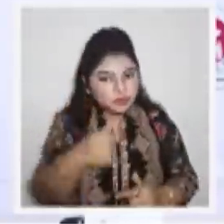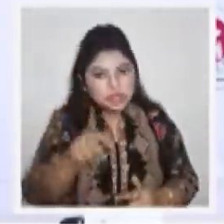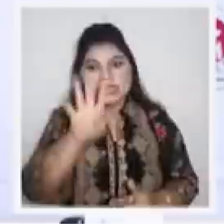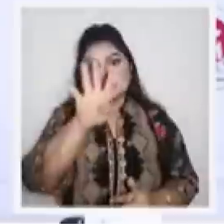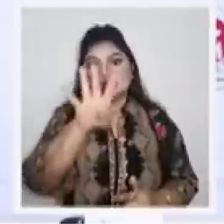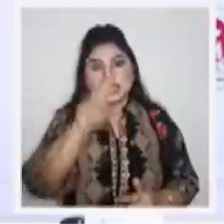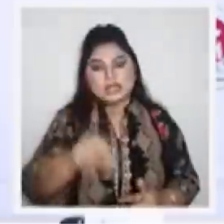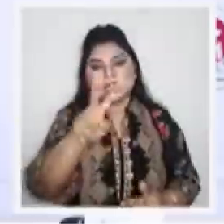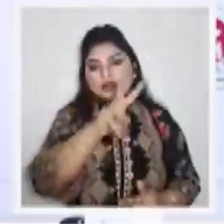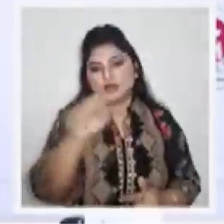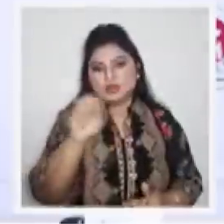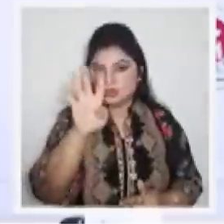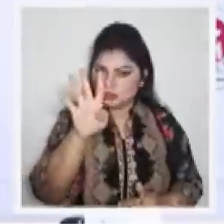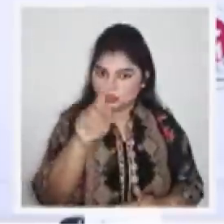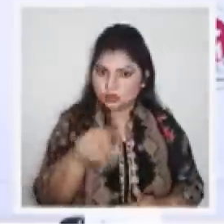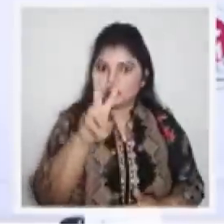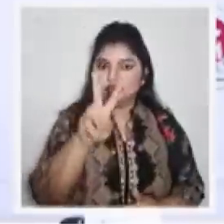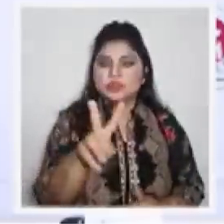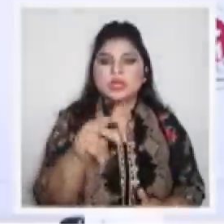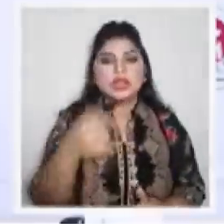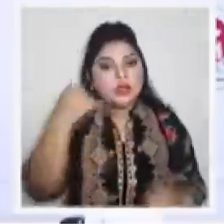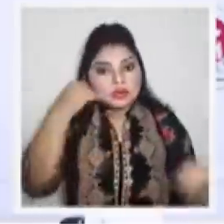24 ঘন্টায় টেলিমেডিসিনের মাধ্যমে সেবা গ্রহণ করেছেন